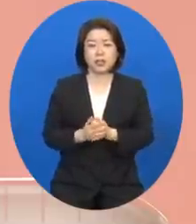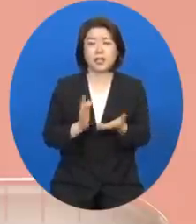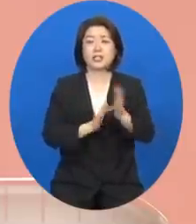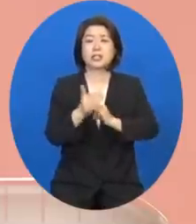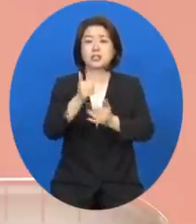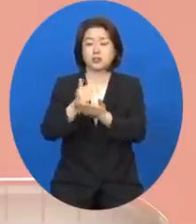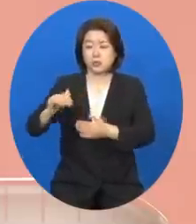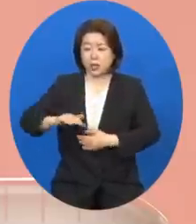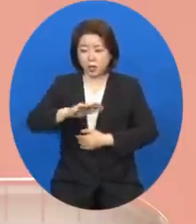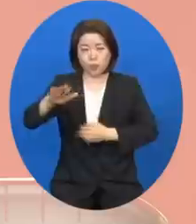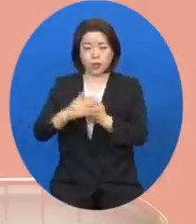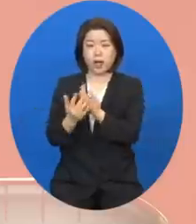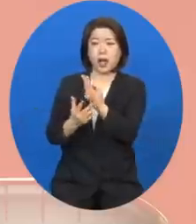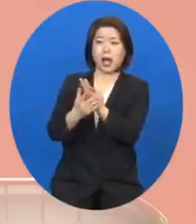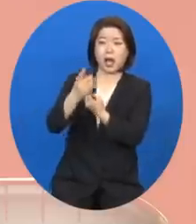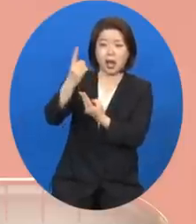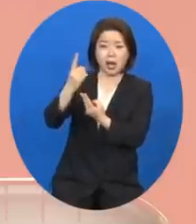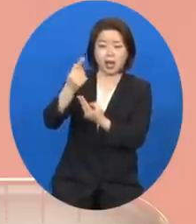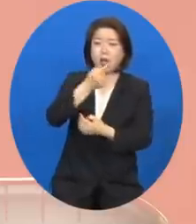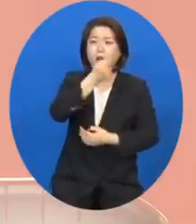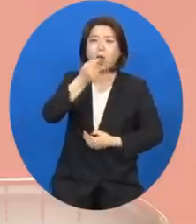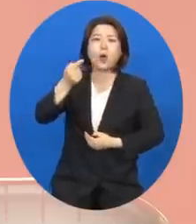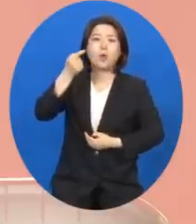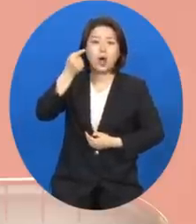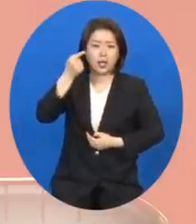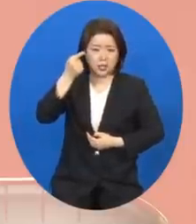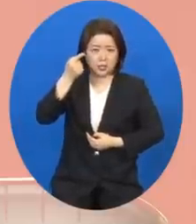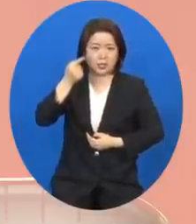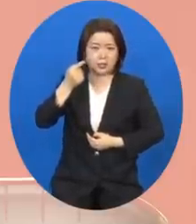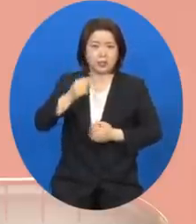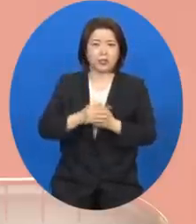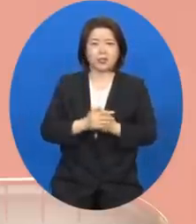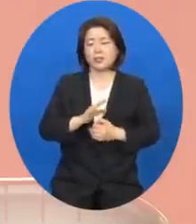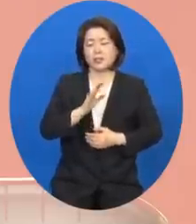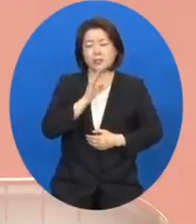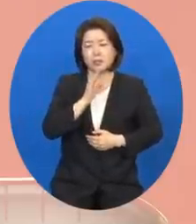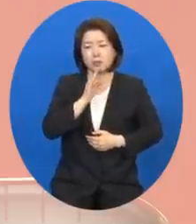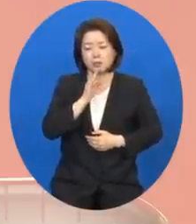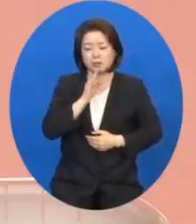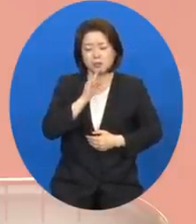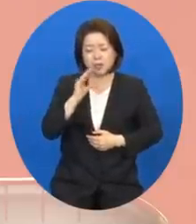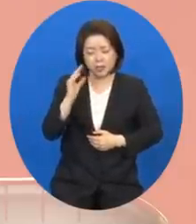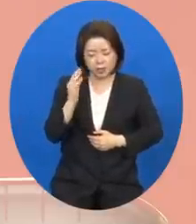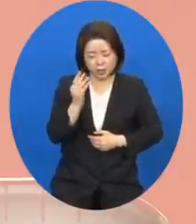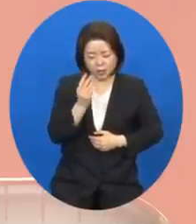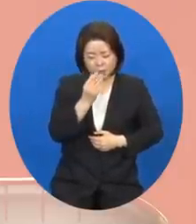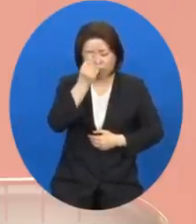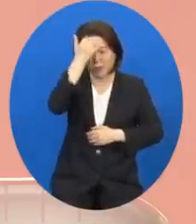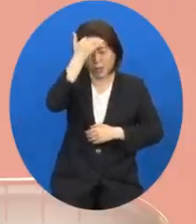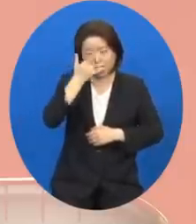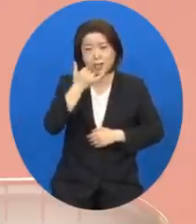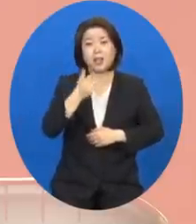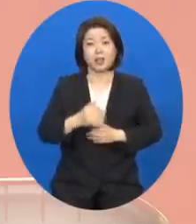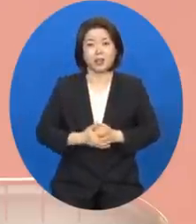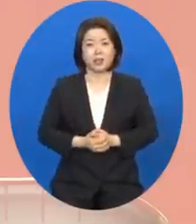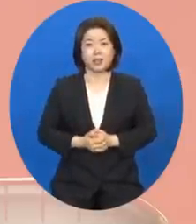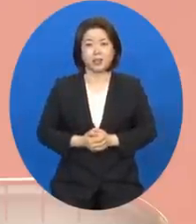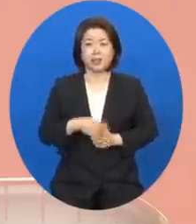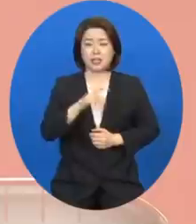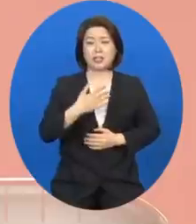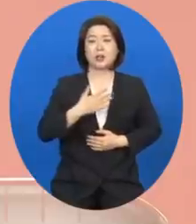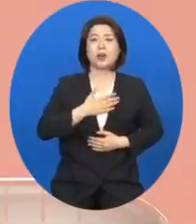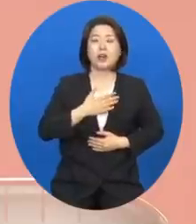우리가 하나임을 확인해 주는 기가 막힌 성례입니다. 이것은 내